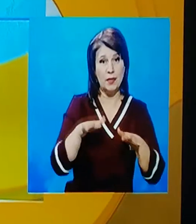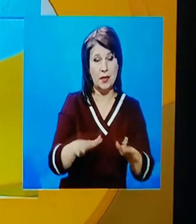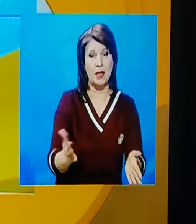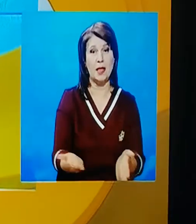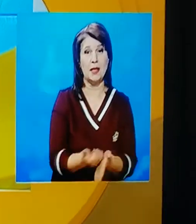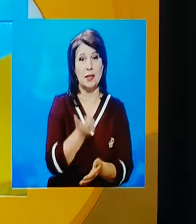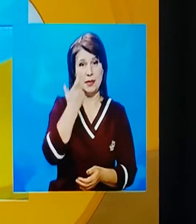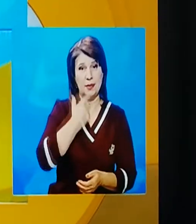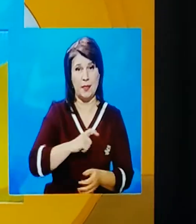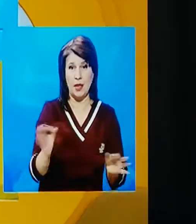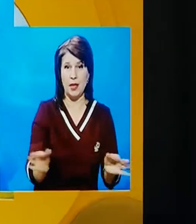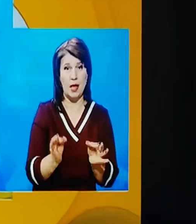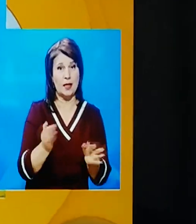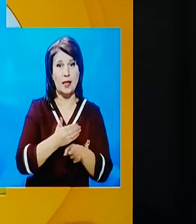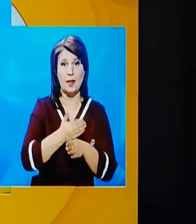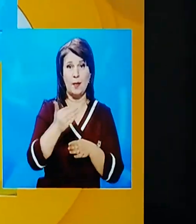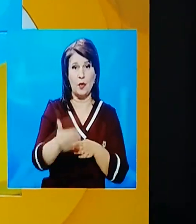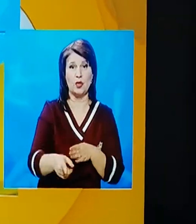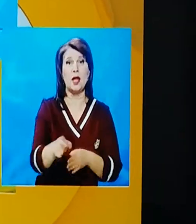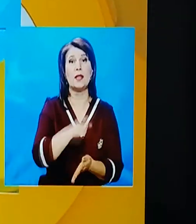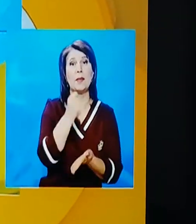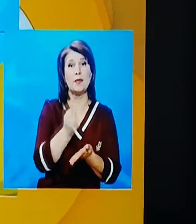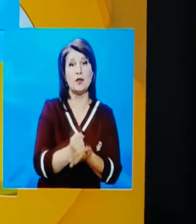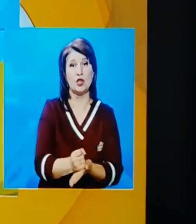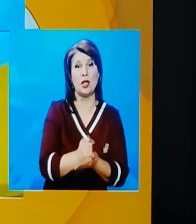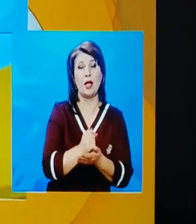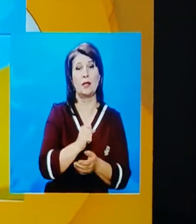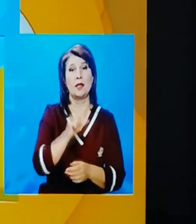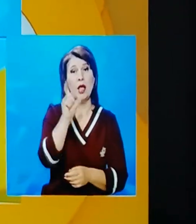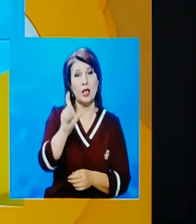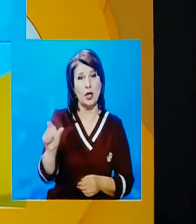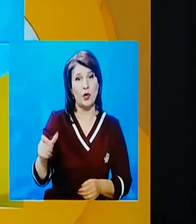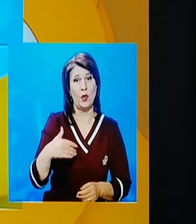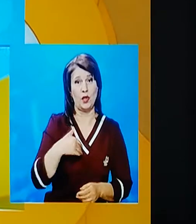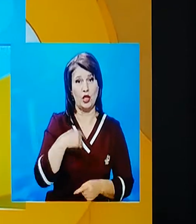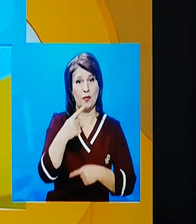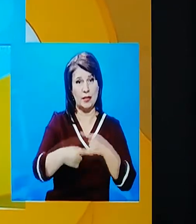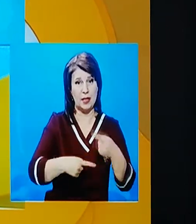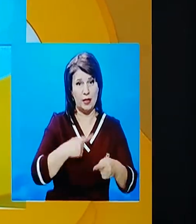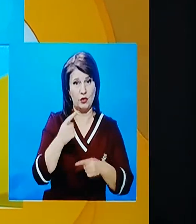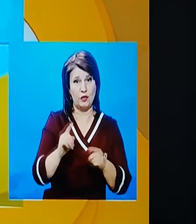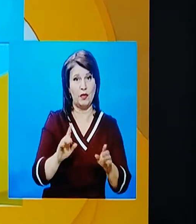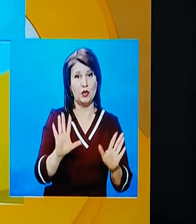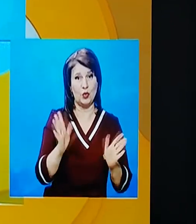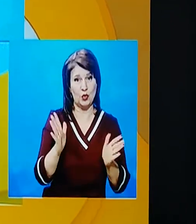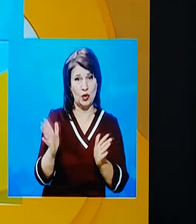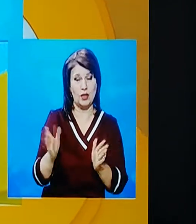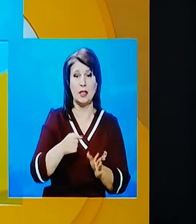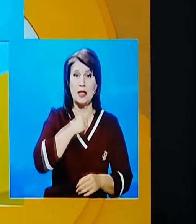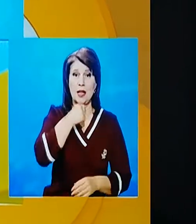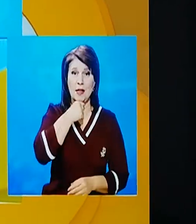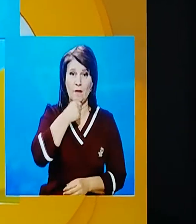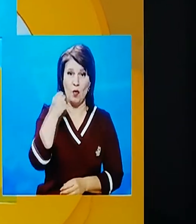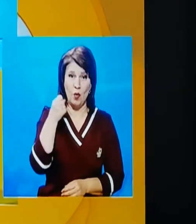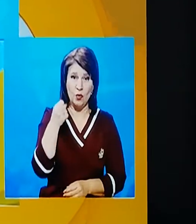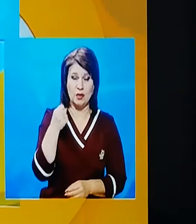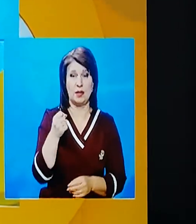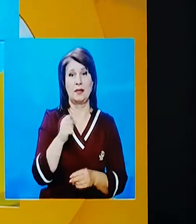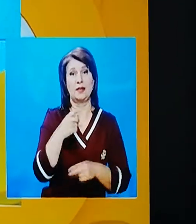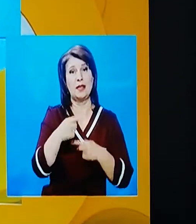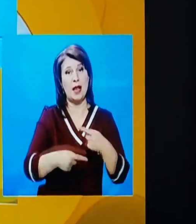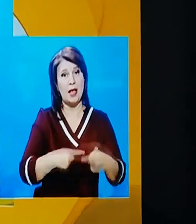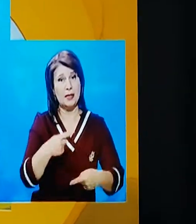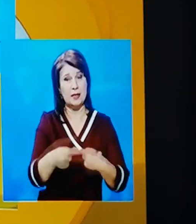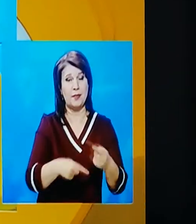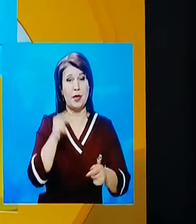и найти себя никогда не поздно. Это подтверждают герои нашего следующего сюжета. Несмотря на солидный возраст и вопреки стереотипам,